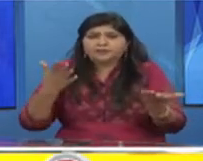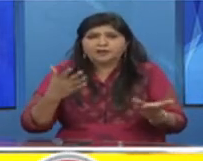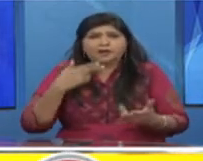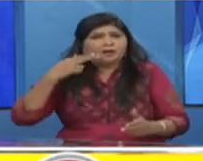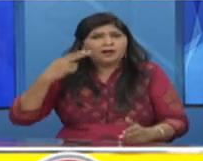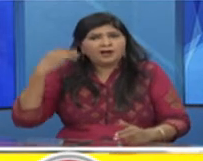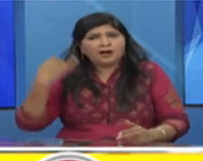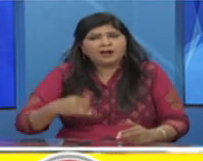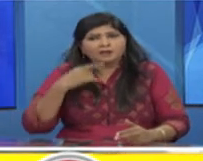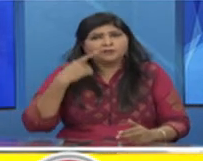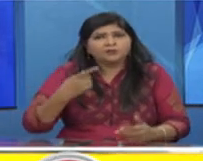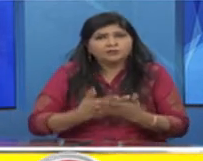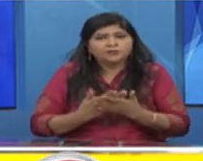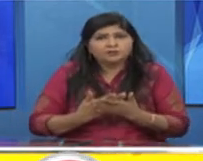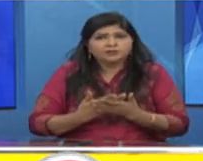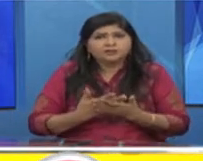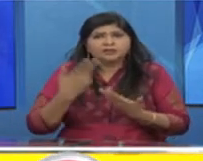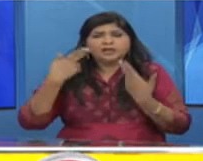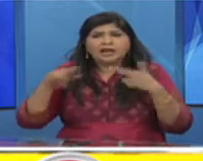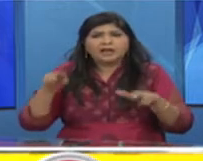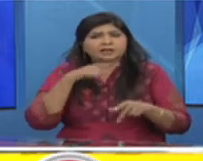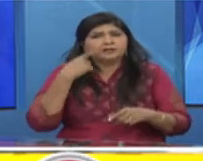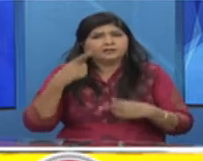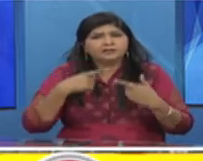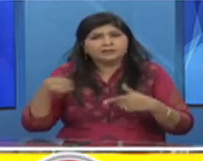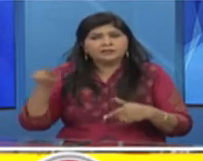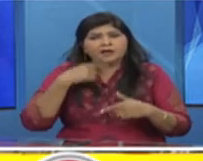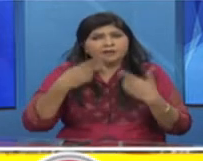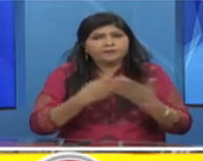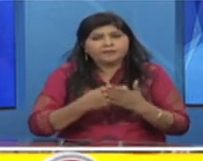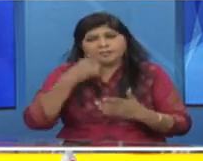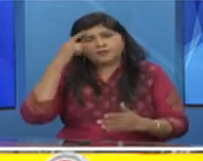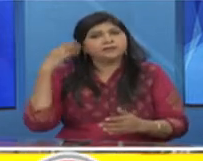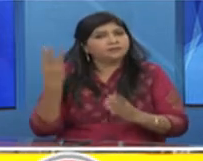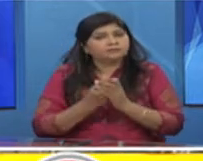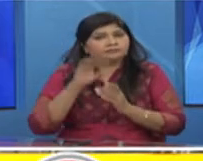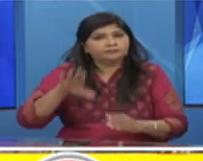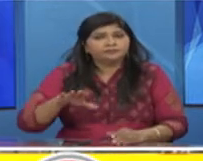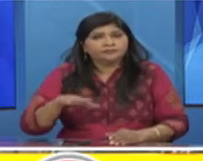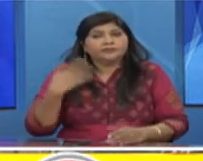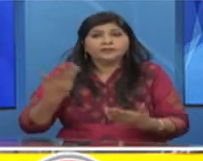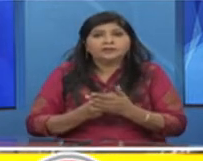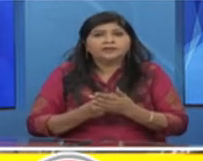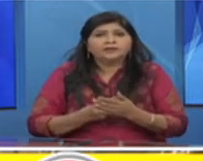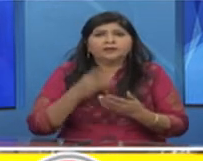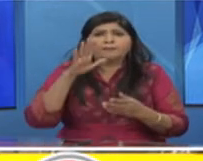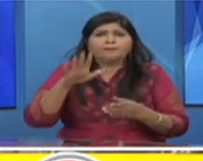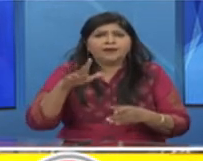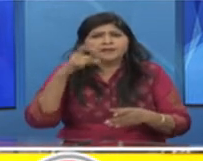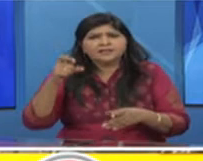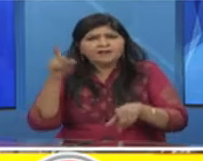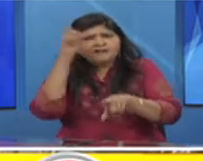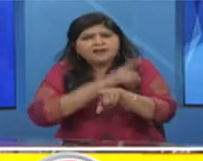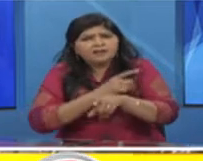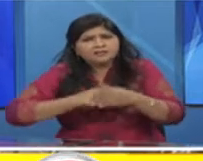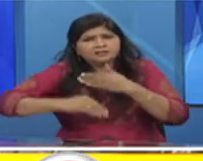बोल दिया था, कैसी कैसी गैर जिम्मेवार बातें की थी, हमें सब याद है। लेकिन ये सब 5 दिन, 7 दिन, 10 दिन